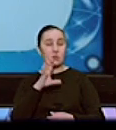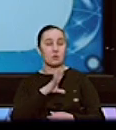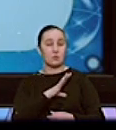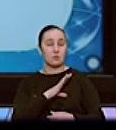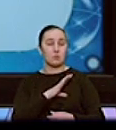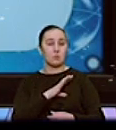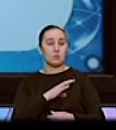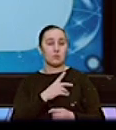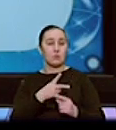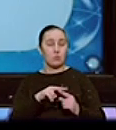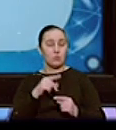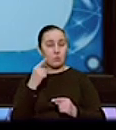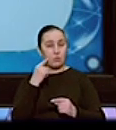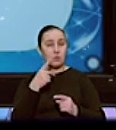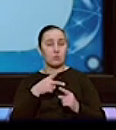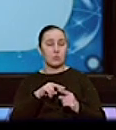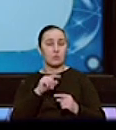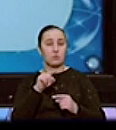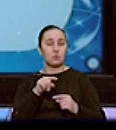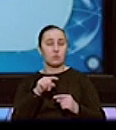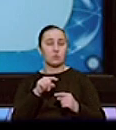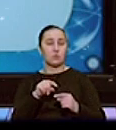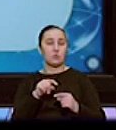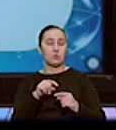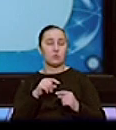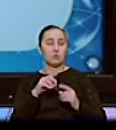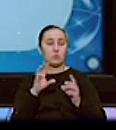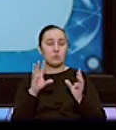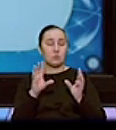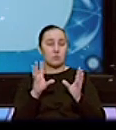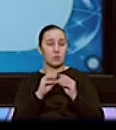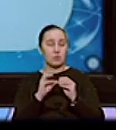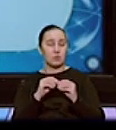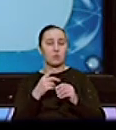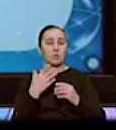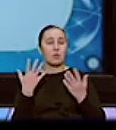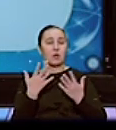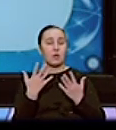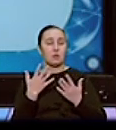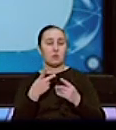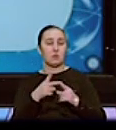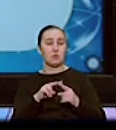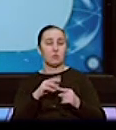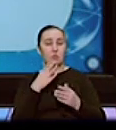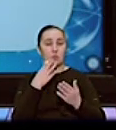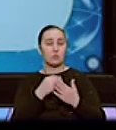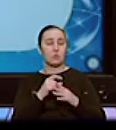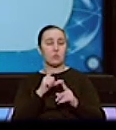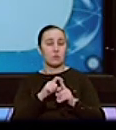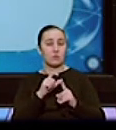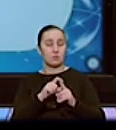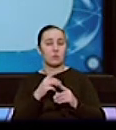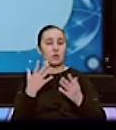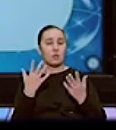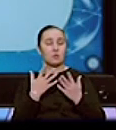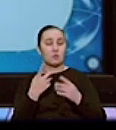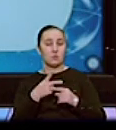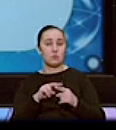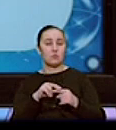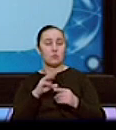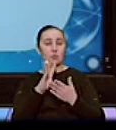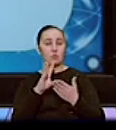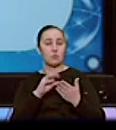Tingladingizmi? O'ylaymanki, ushbu birikmalarda qaysilari o'z ma'nosida,